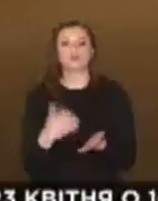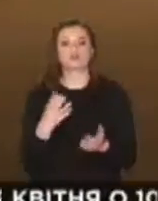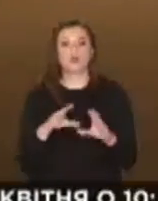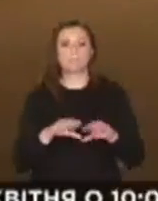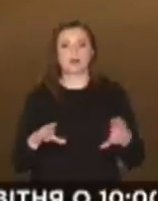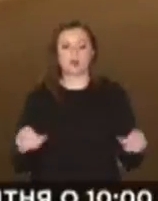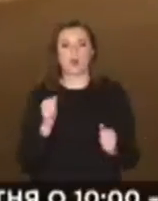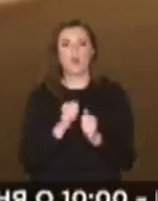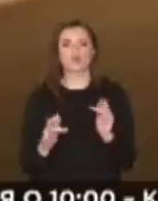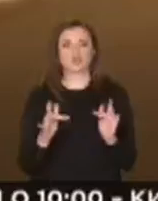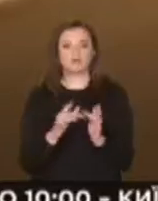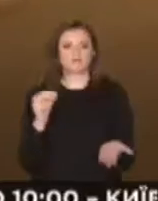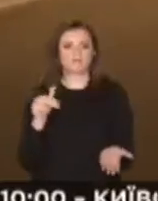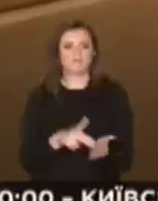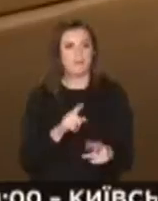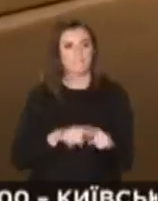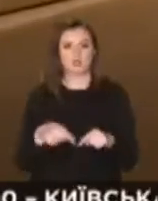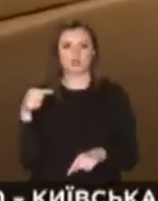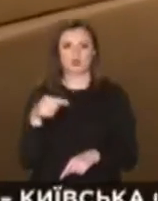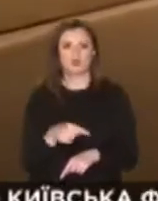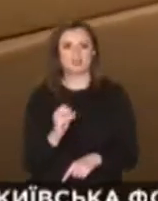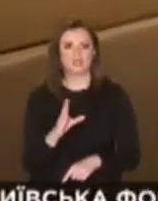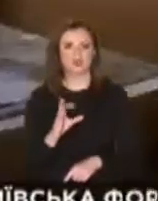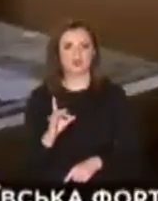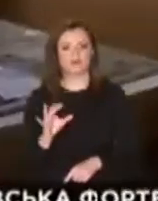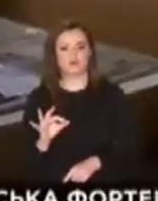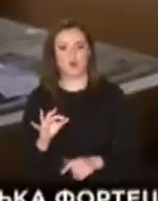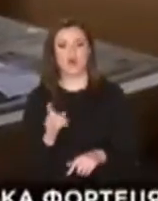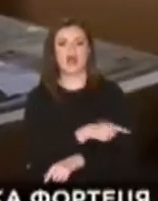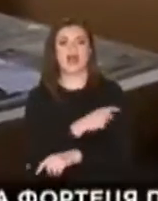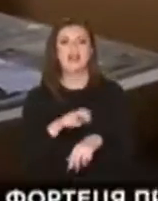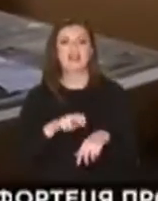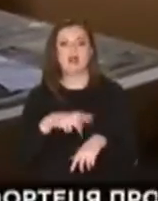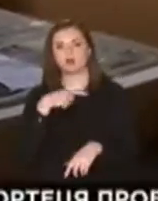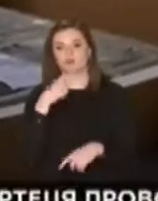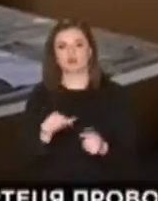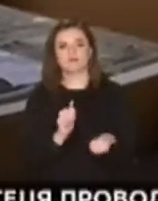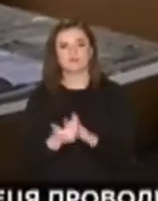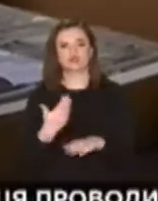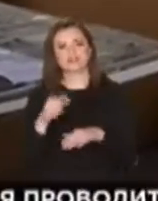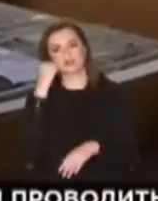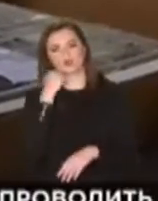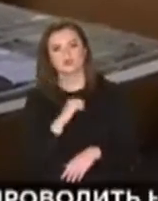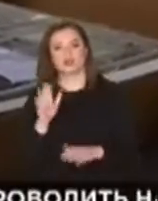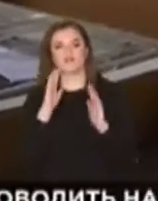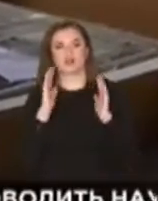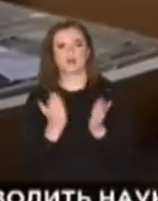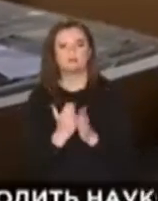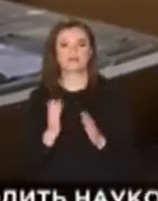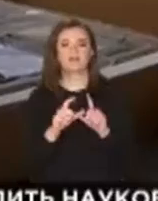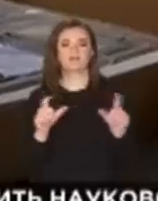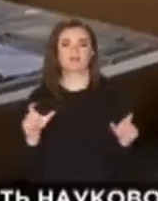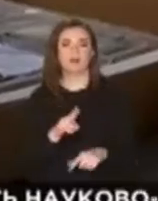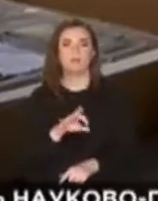матраців. Кожне ліжко обійшлося майже у 1000 євро. Лікарі кажуть, ними замінять частину старих в реанімації